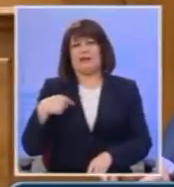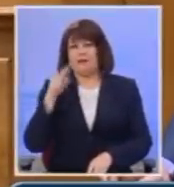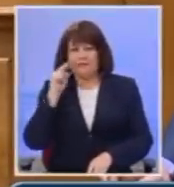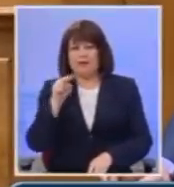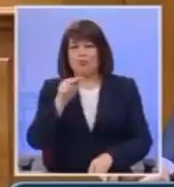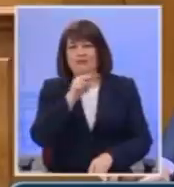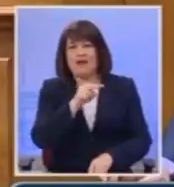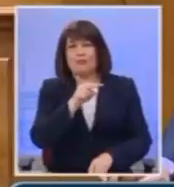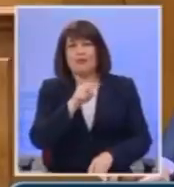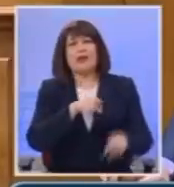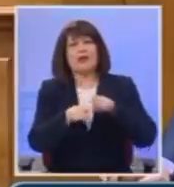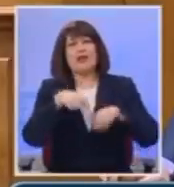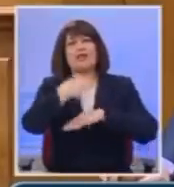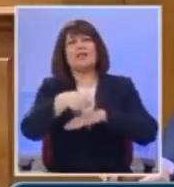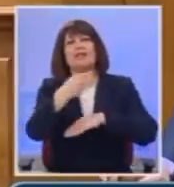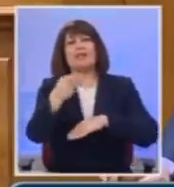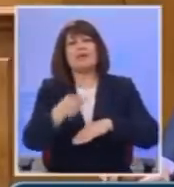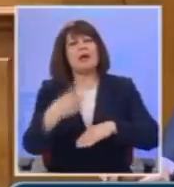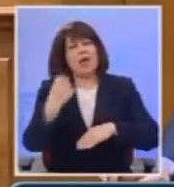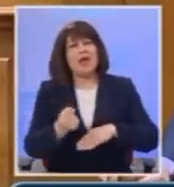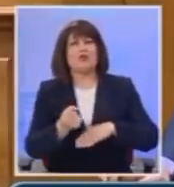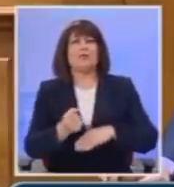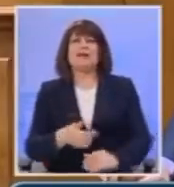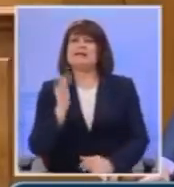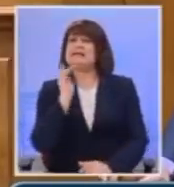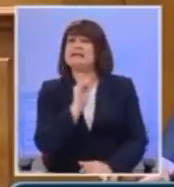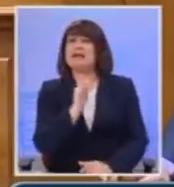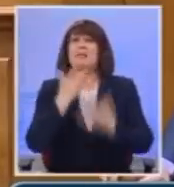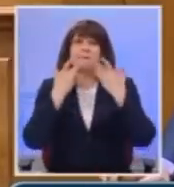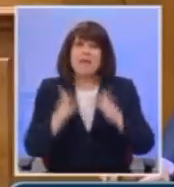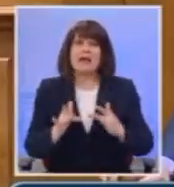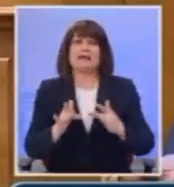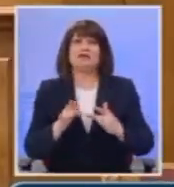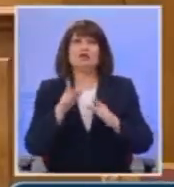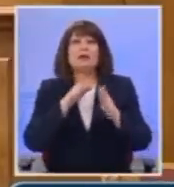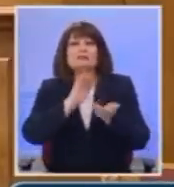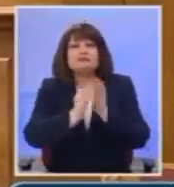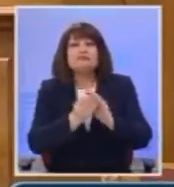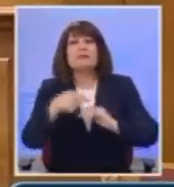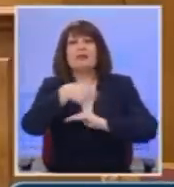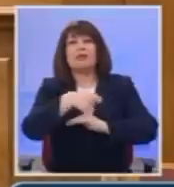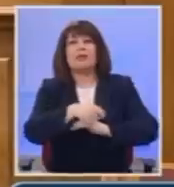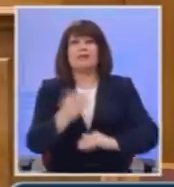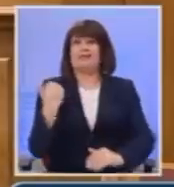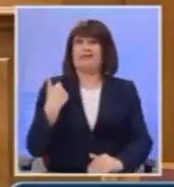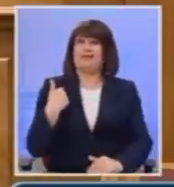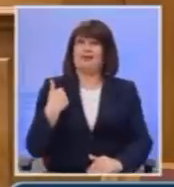να εμπλέκονται με δικαστικές υποθέσεις. Μόνο τότε τους ζητούμε την παραίτησή τους. Δεν μπορείτε να λέτε σε εμάς για κομματικό